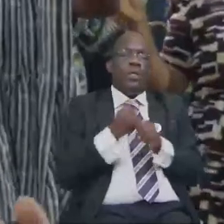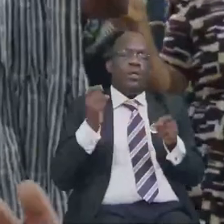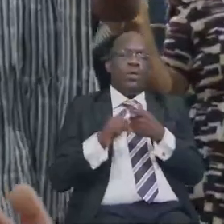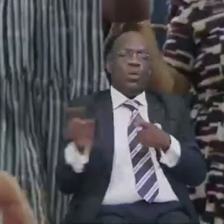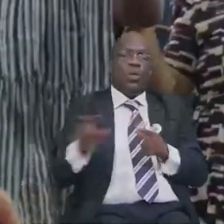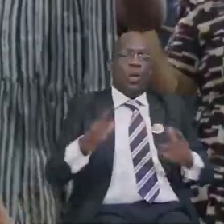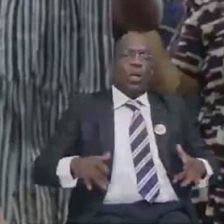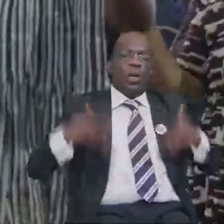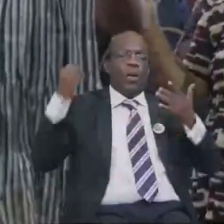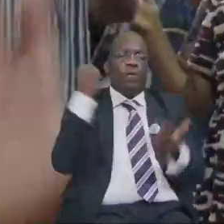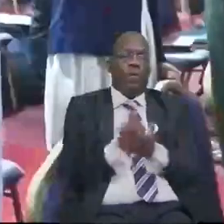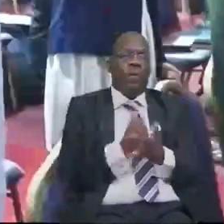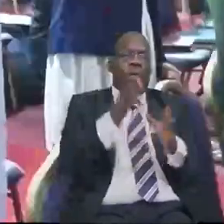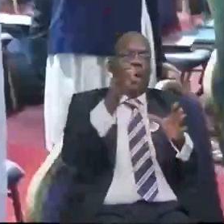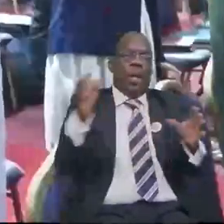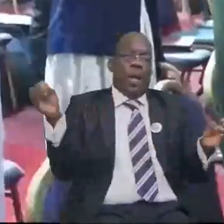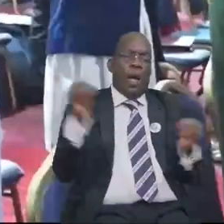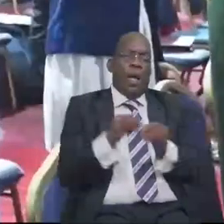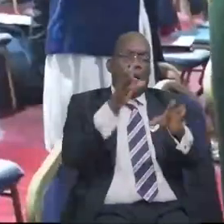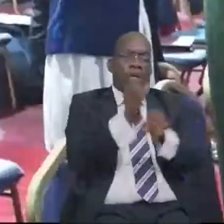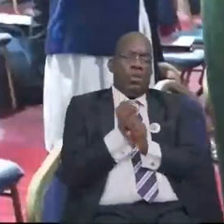Ajoute des réalisations à leur vie.